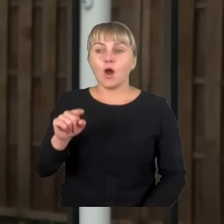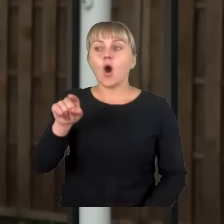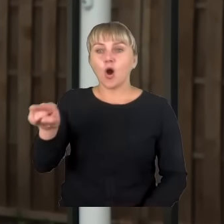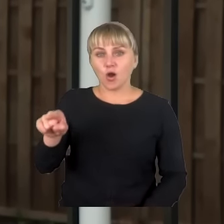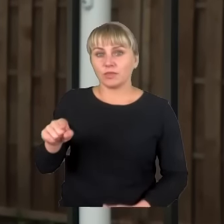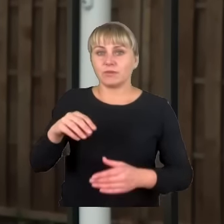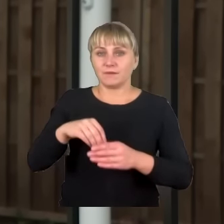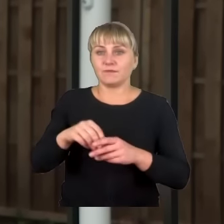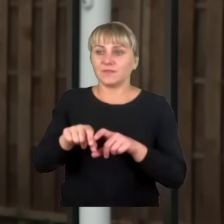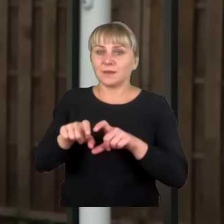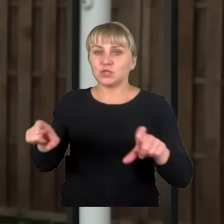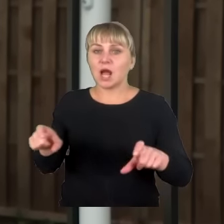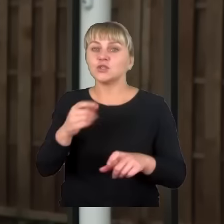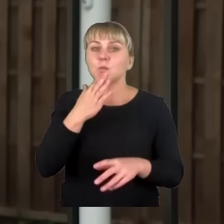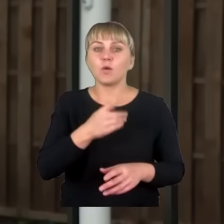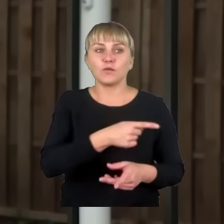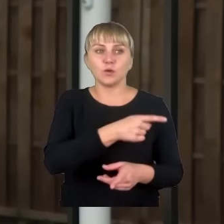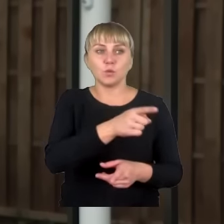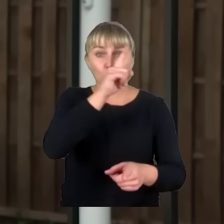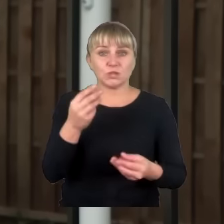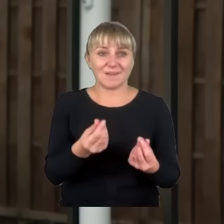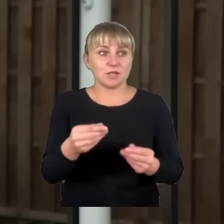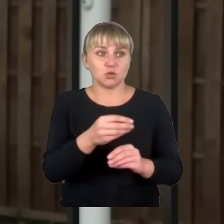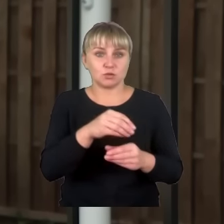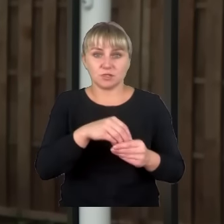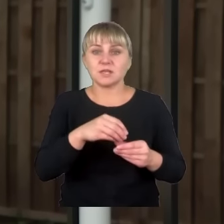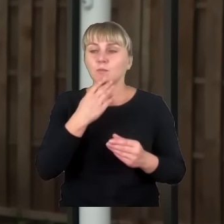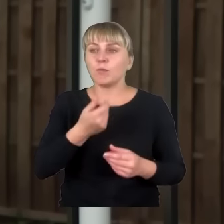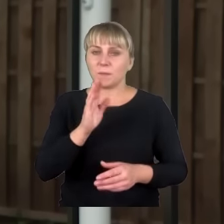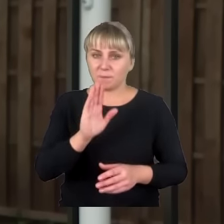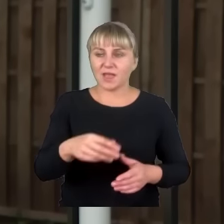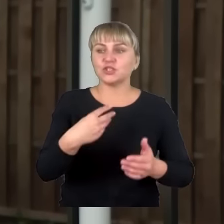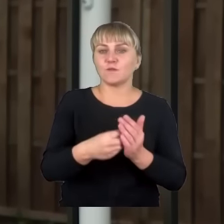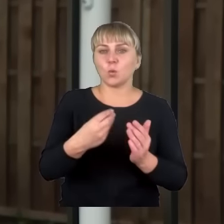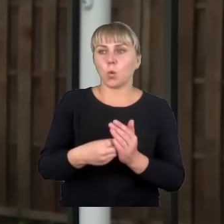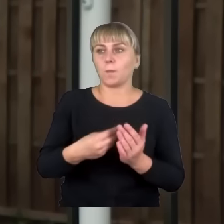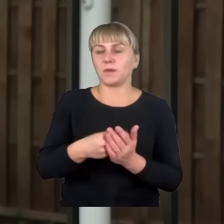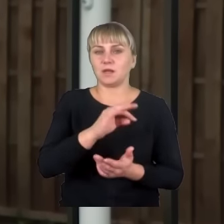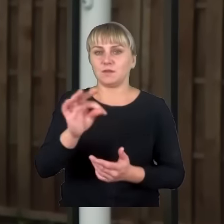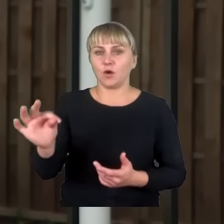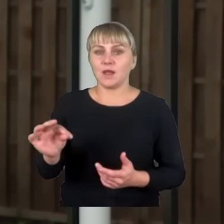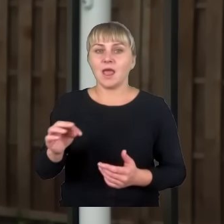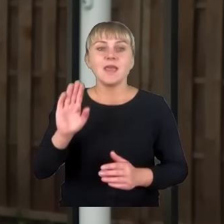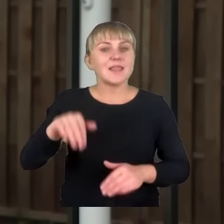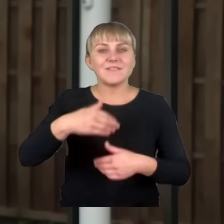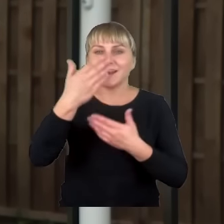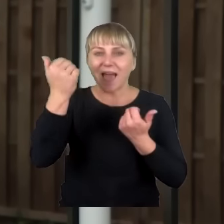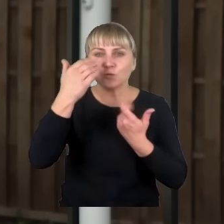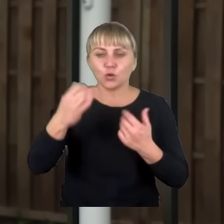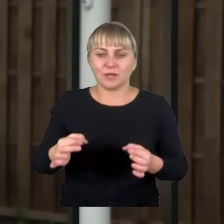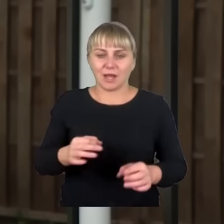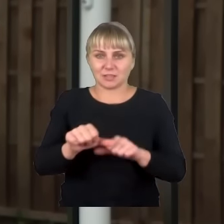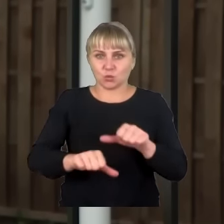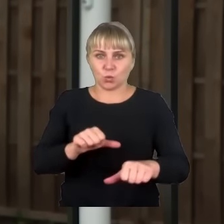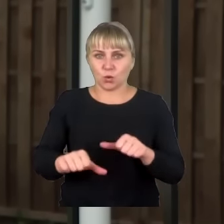zapewniał swoich inwestorów, że jest w stanie wykupić ich obligacje. Jeszcze latem tego roku przekonywał, że